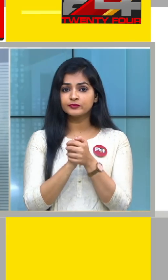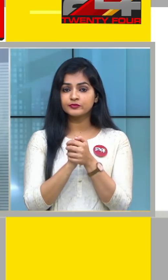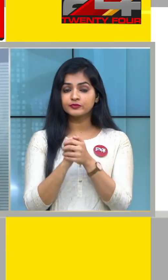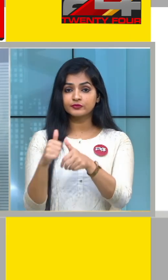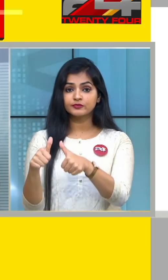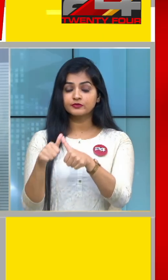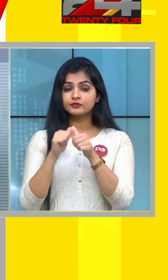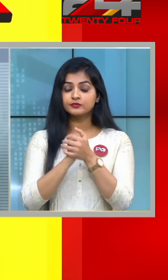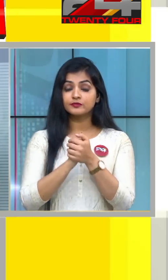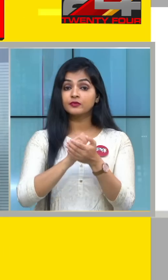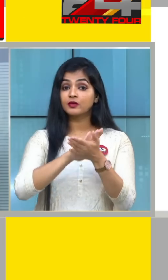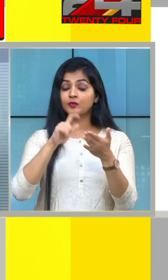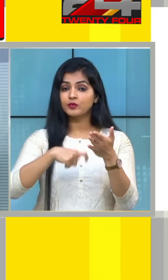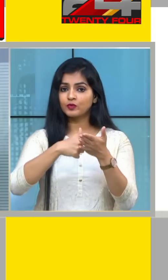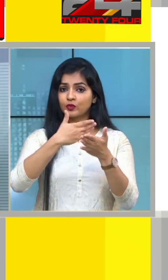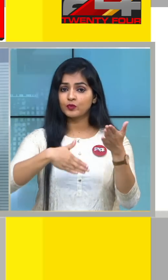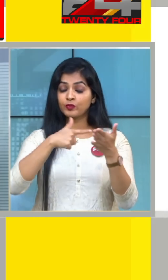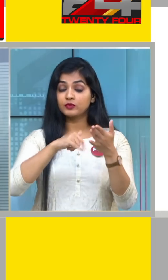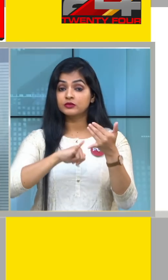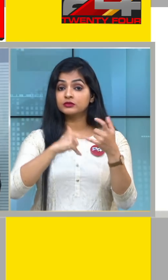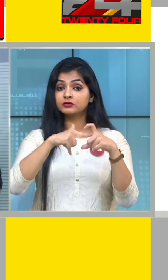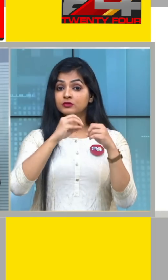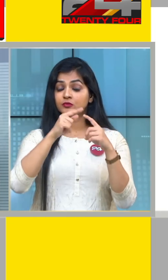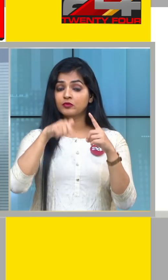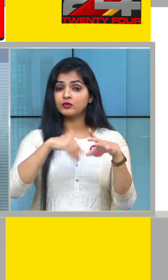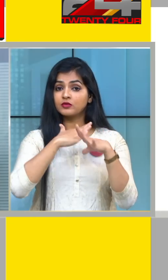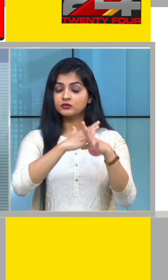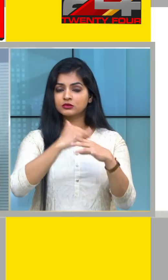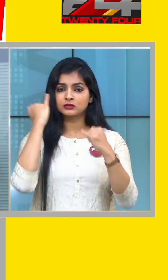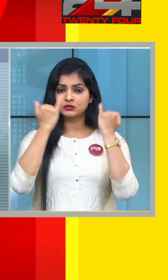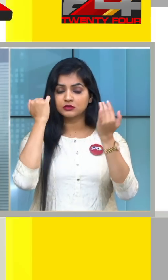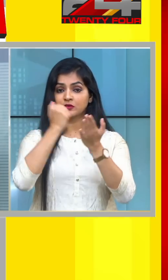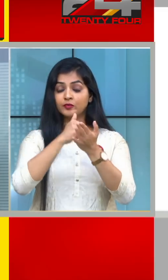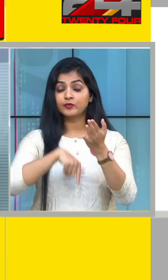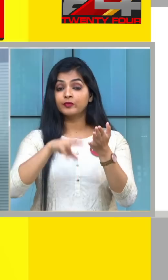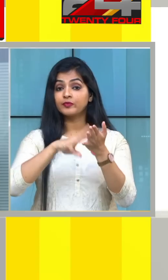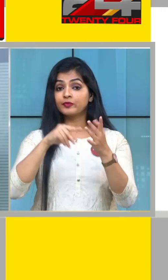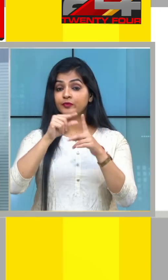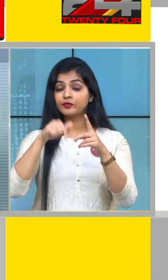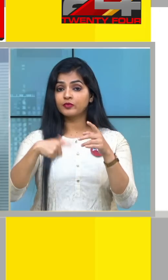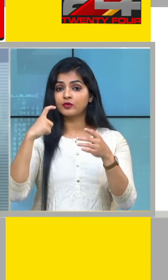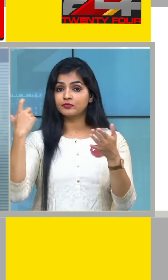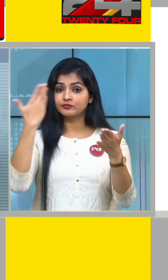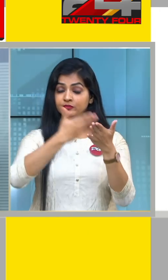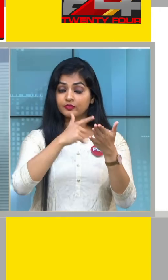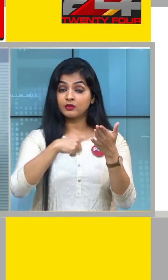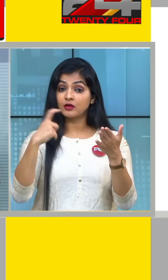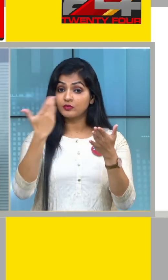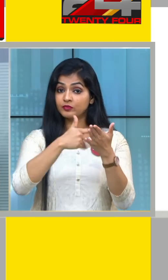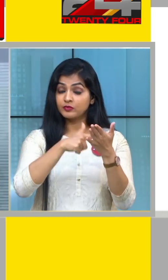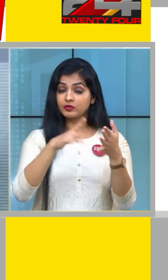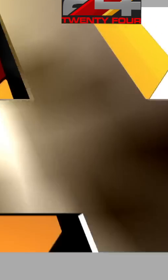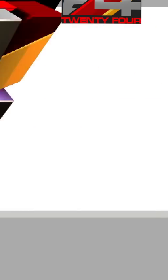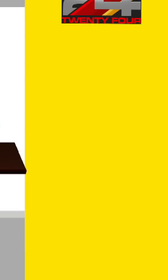സുഹൈൽ, ഹിൻഡൻബർഗ് റിപ്പോർട്ടിൽ സെബിക്കെതിരെ അന്വേഷണം ആവശ്യപ്പെട്ടാണ് MP മഹുവ മൊയ്ത്ര പരാതി നൽകിയത്. ഈ പരാതിയുടെ അടിസ്ഥാനത്തിൽ